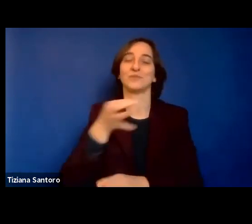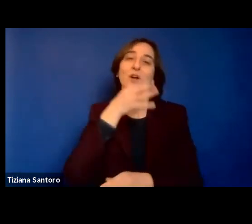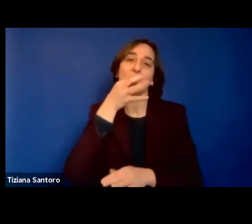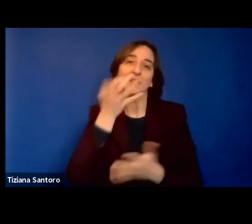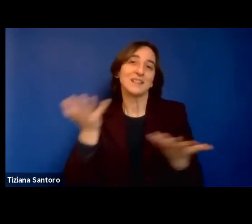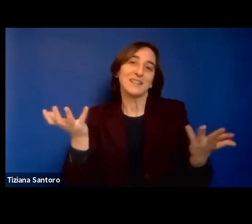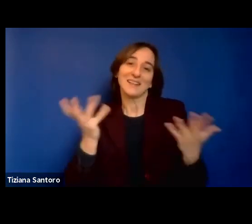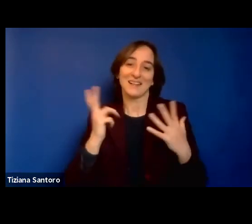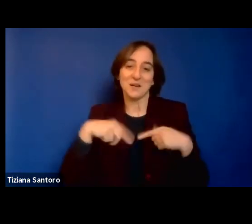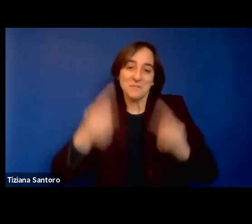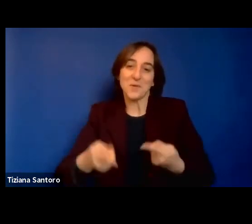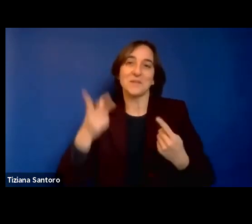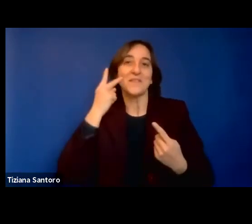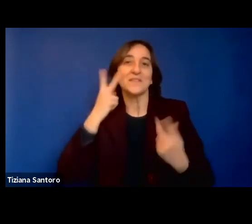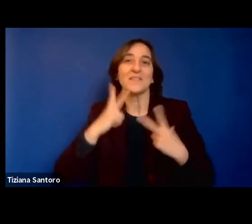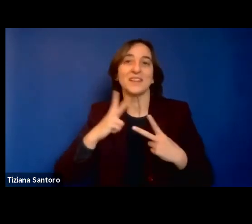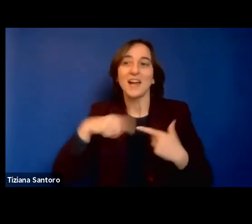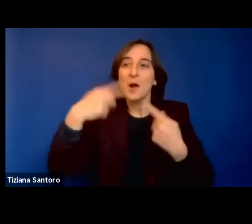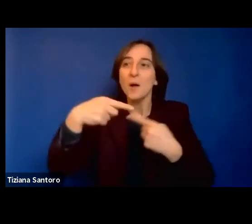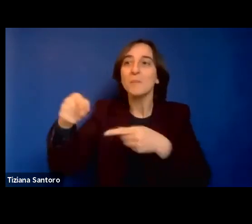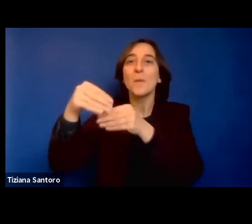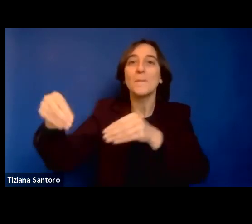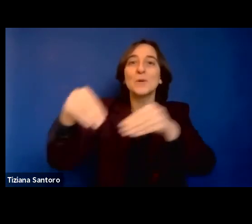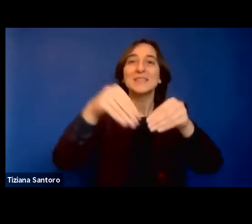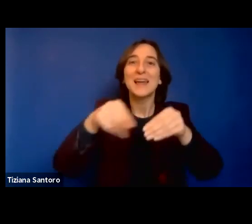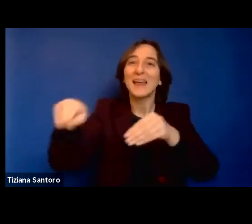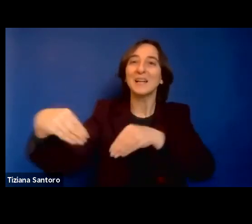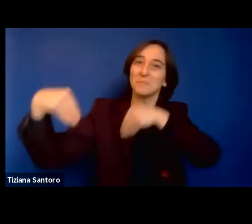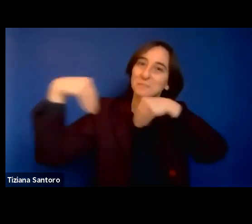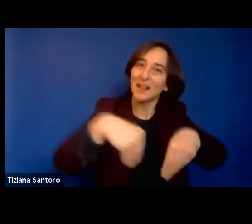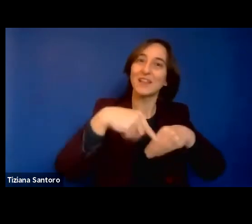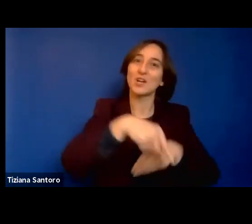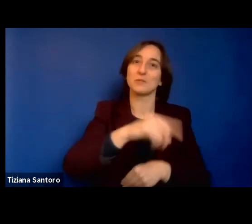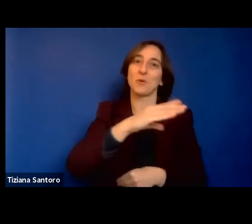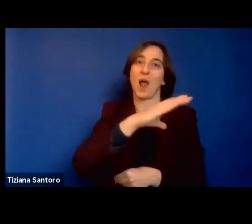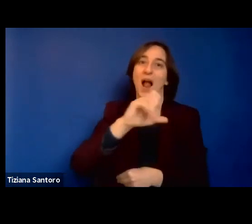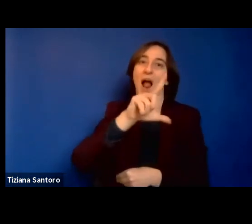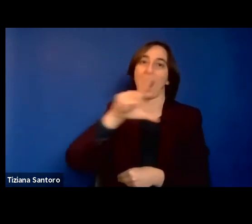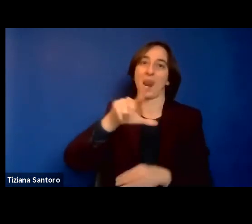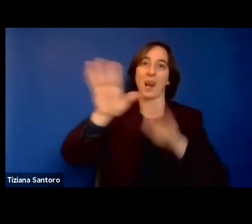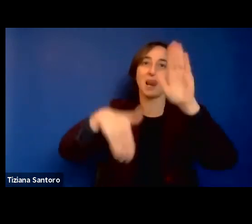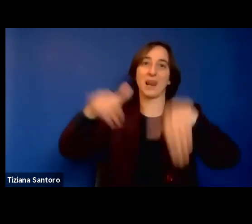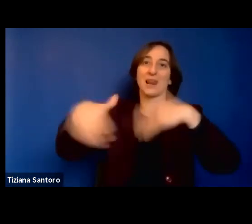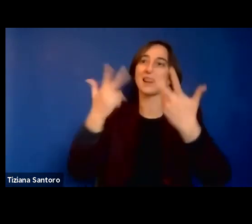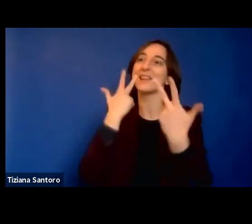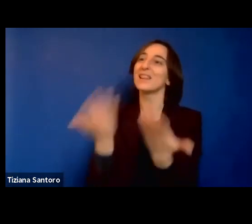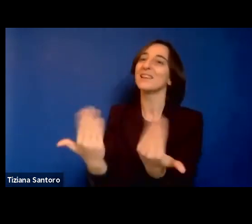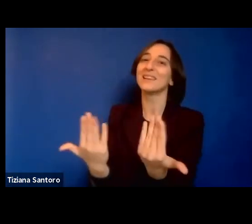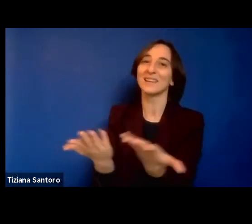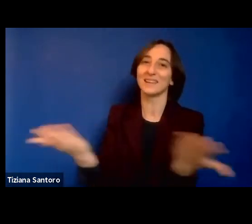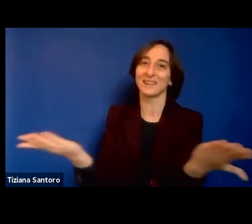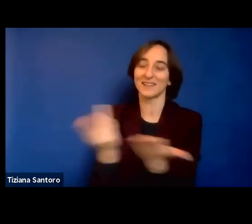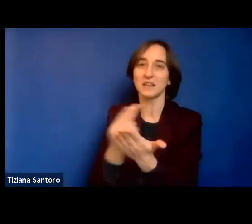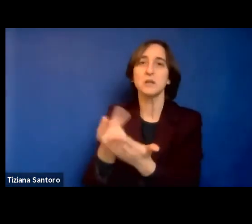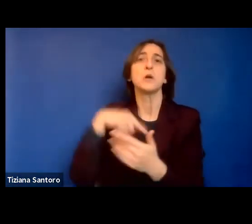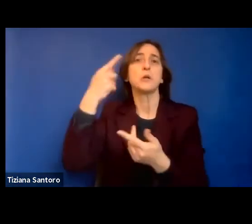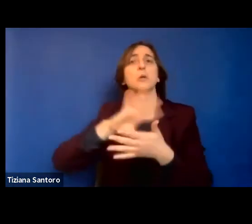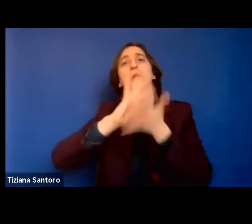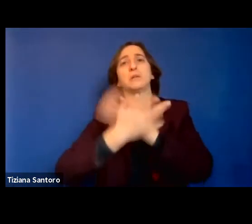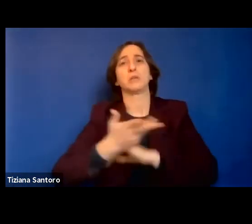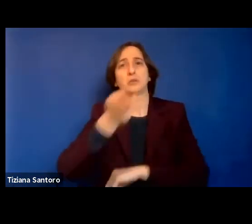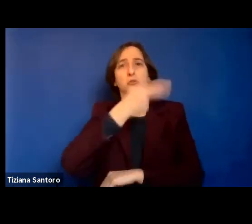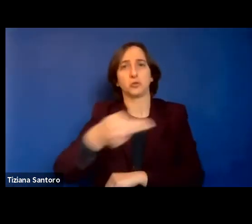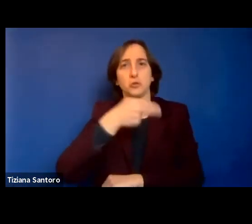si parlava per coinvolgere appieno i musei e per fornirgli di tutto quello che servirà, sottotitolatura, la trascrizione